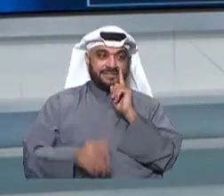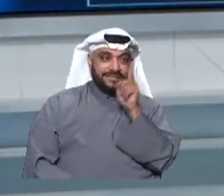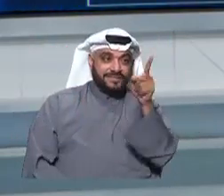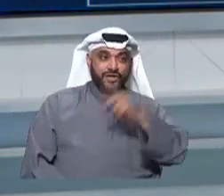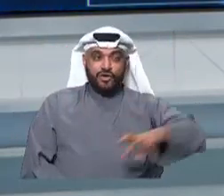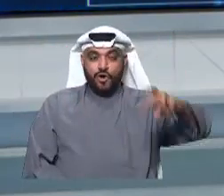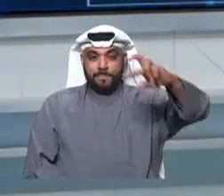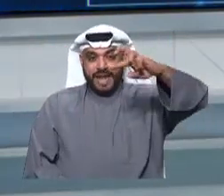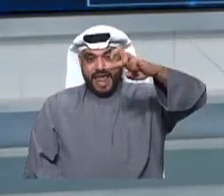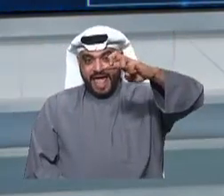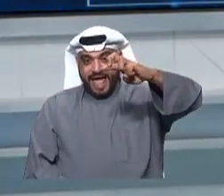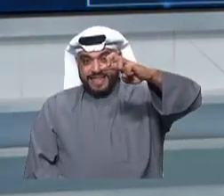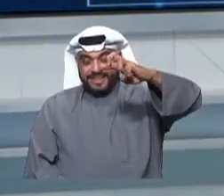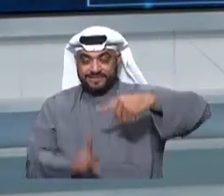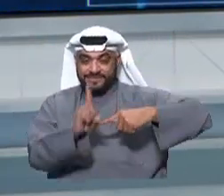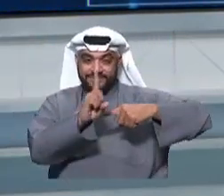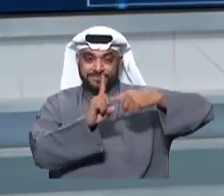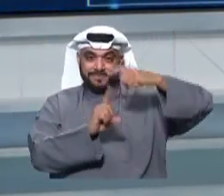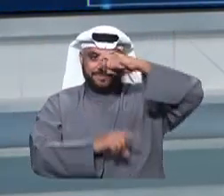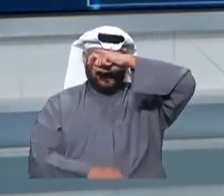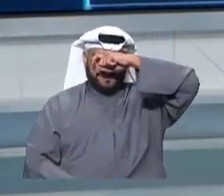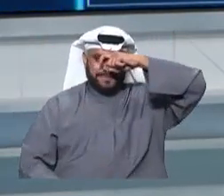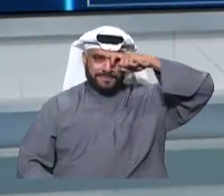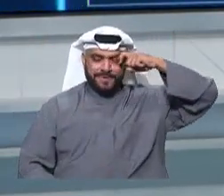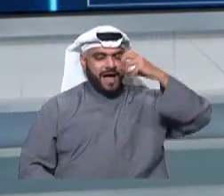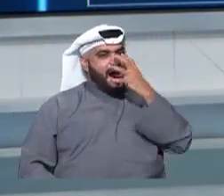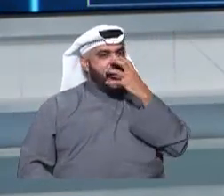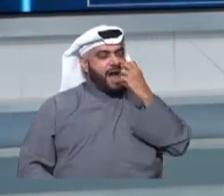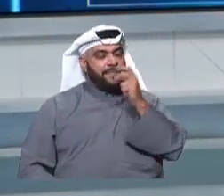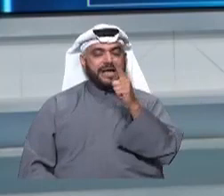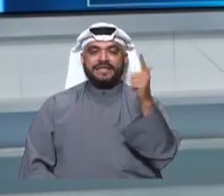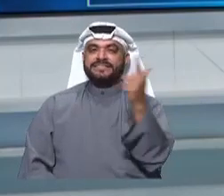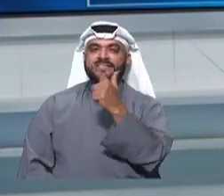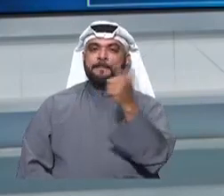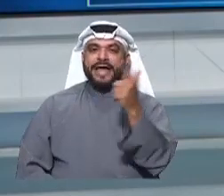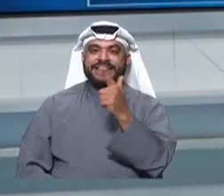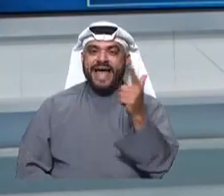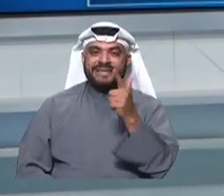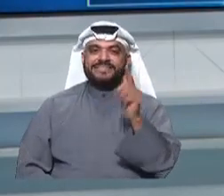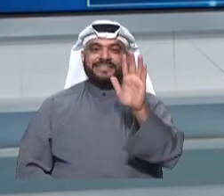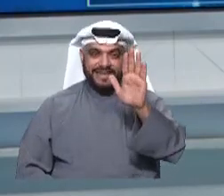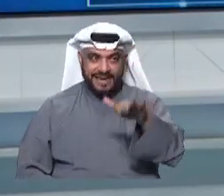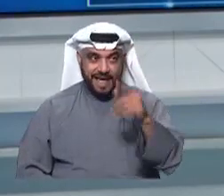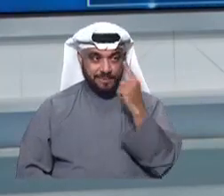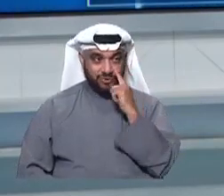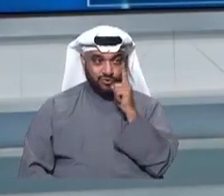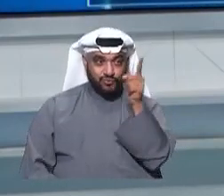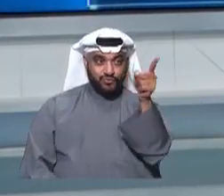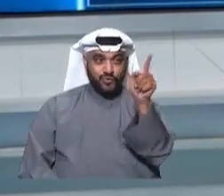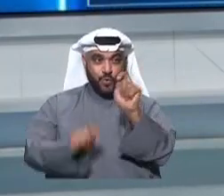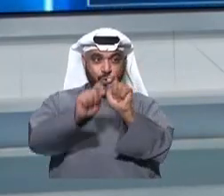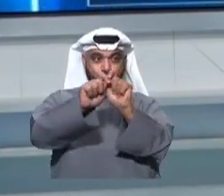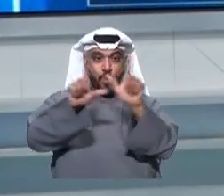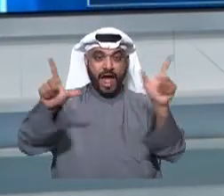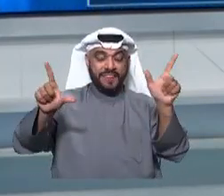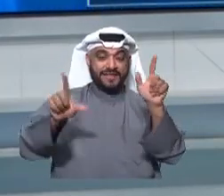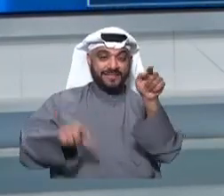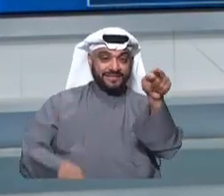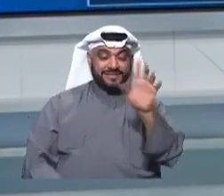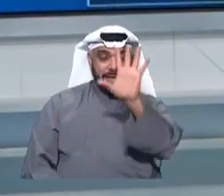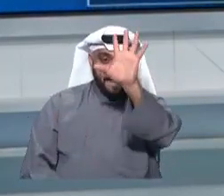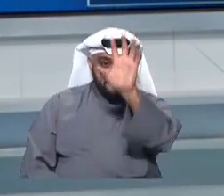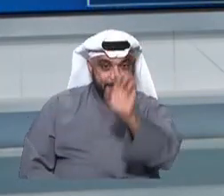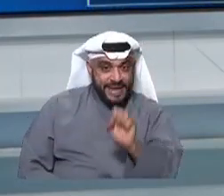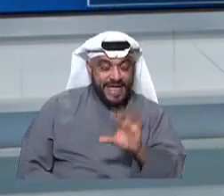الأحد 6 إلى 26 كيلومتر في الساعة، مع عبور لبعض السحب العالية المتفرقة على بعض المناطق، العظمى 17